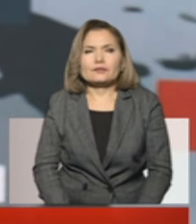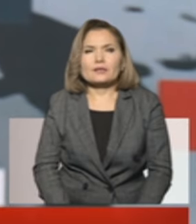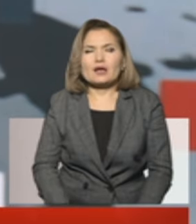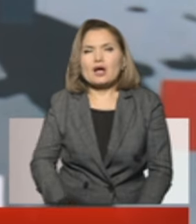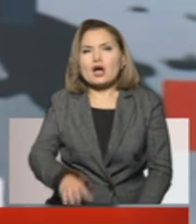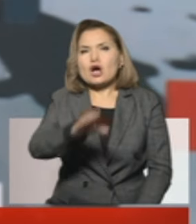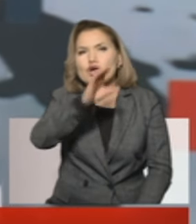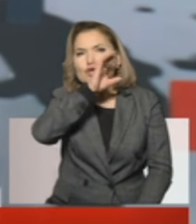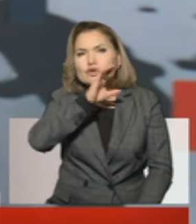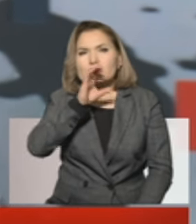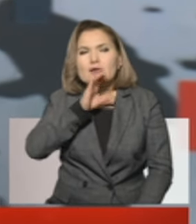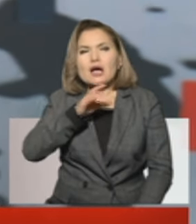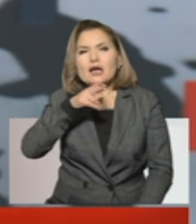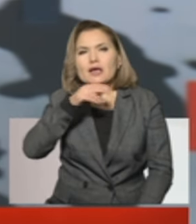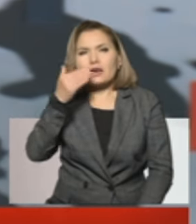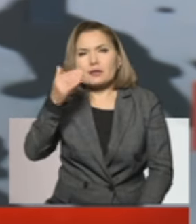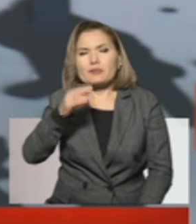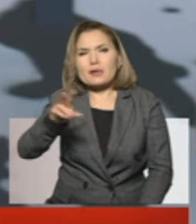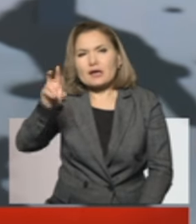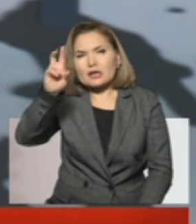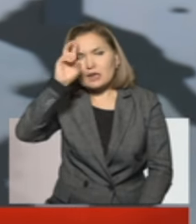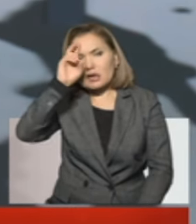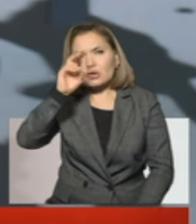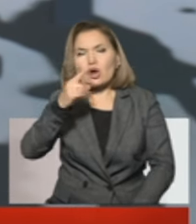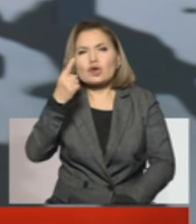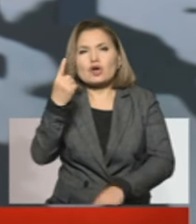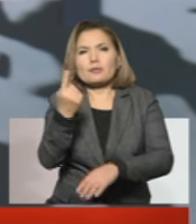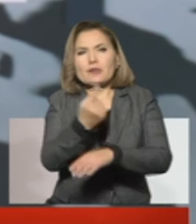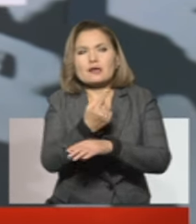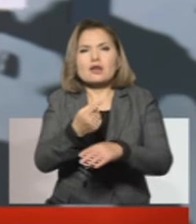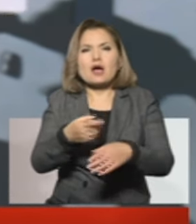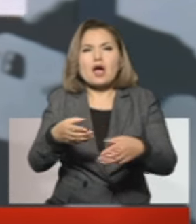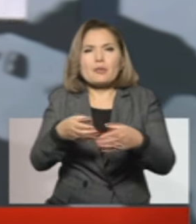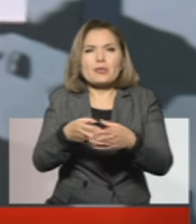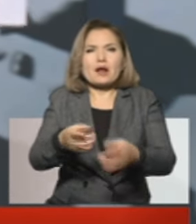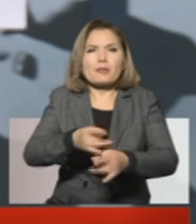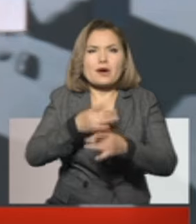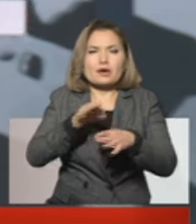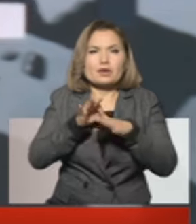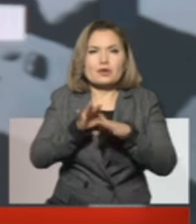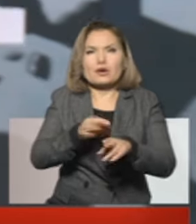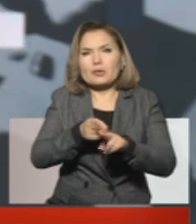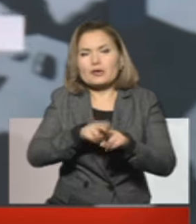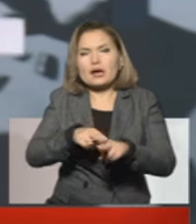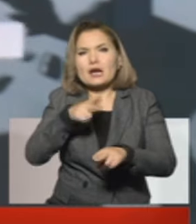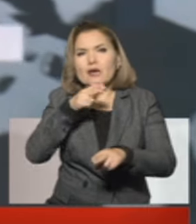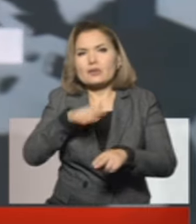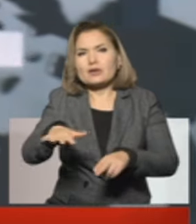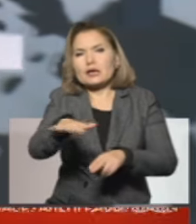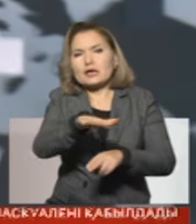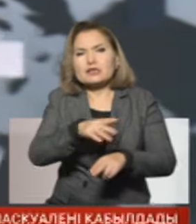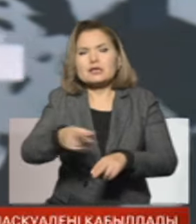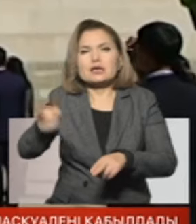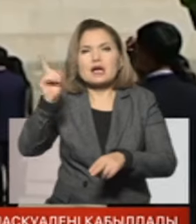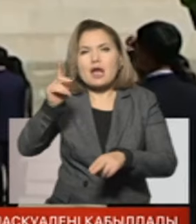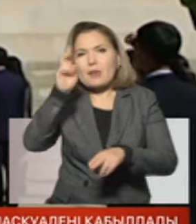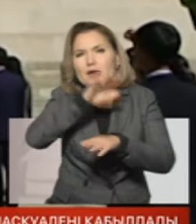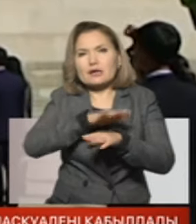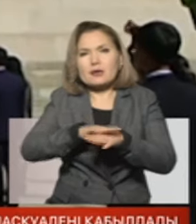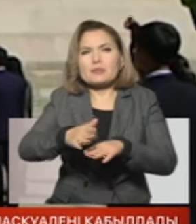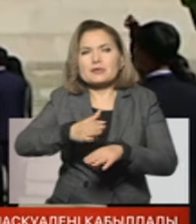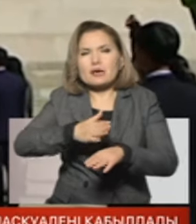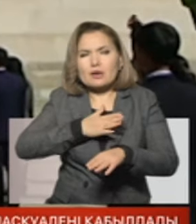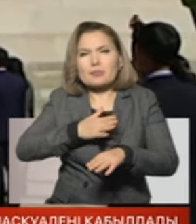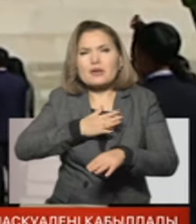Жаханан бірер жаңалық. Солтүстік Корея мемлекеттің тұңғыш қалыптасу мерекесін атап өтіп жатыр. Корей түбегінде ежелгі